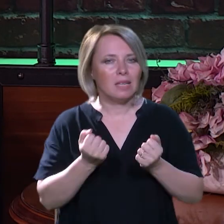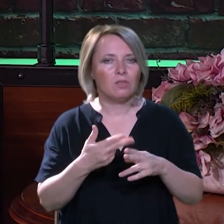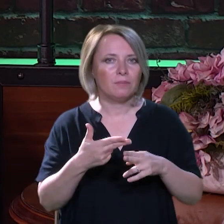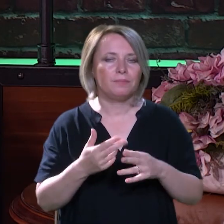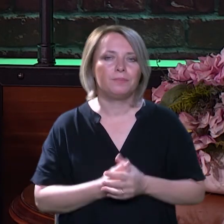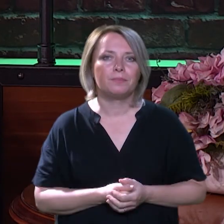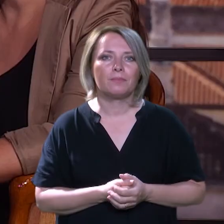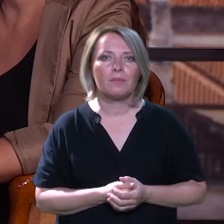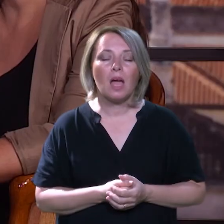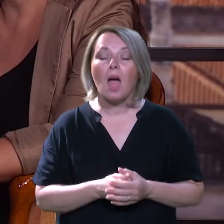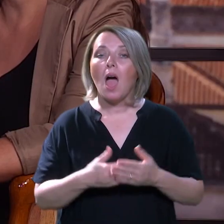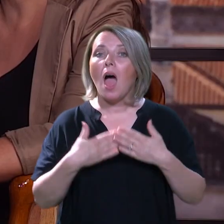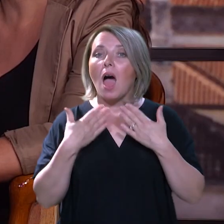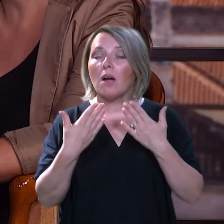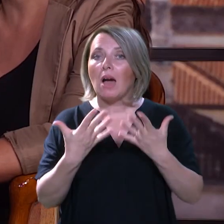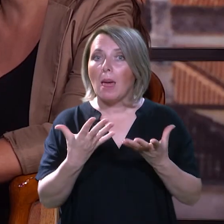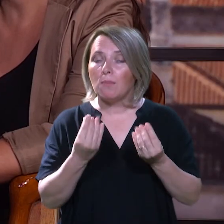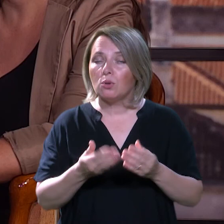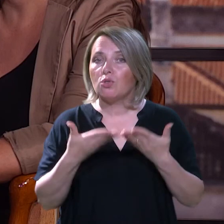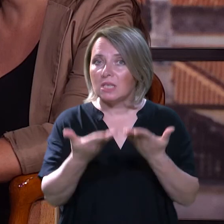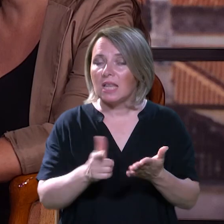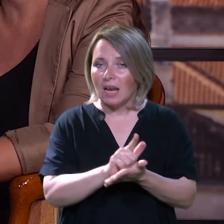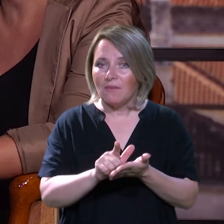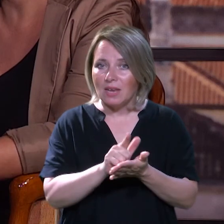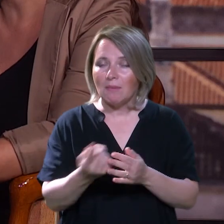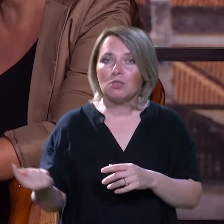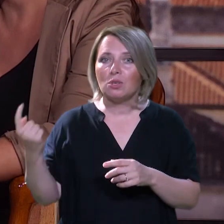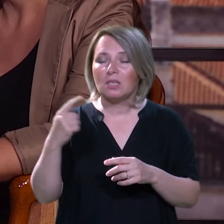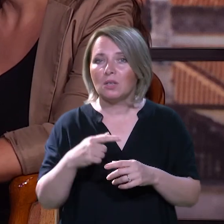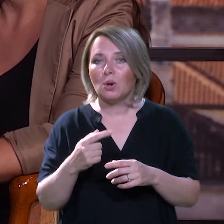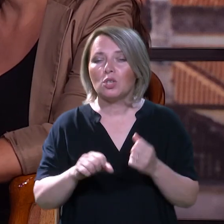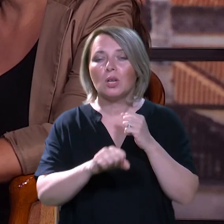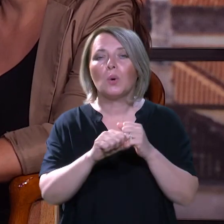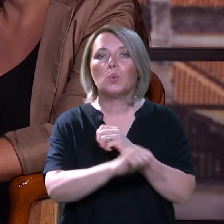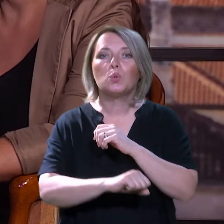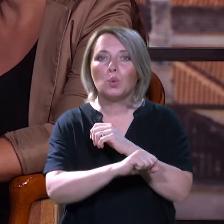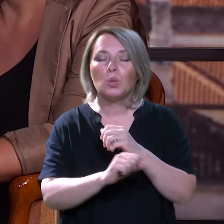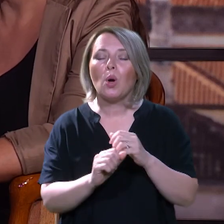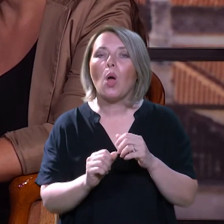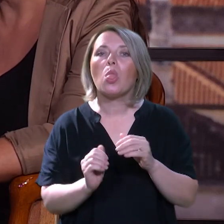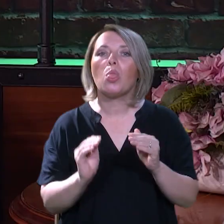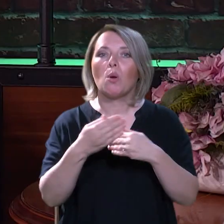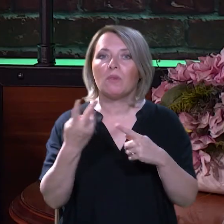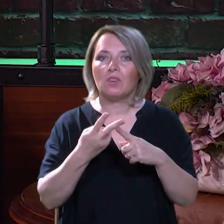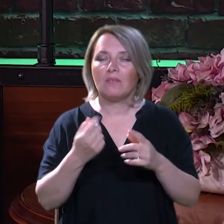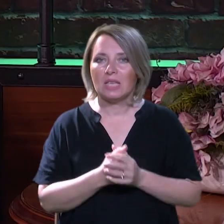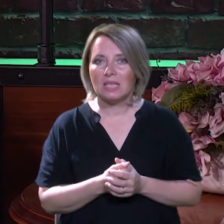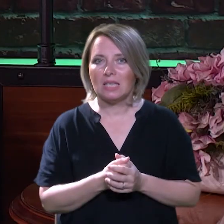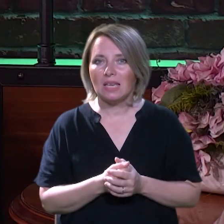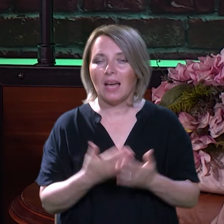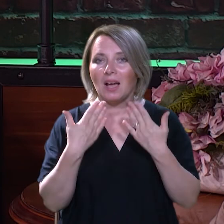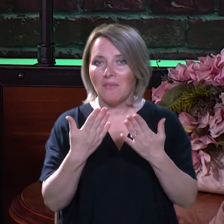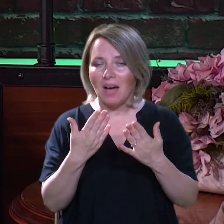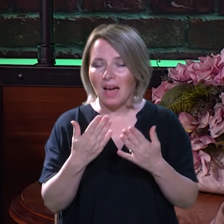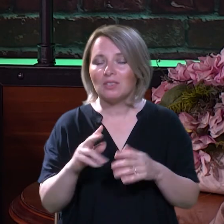narasli. Hvala vam puno što ste izdvojili svoje vrijeme i što ste došli u studiju Dubrovačke televizije. Hvala vam što ste me pozvali